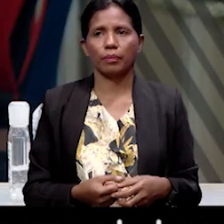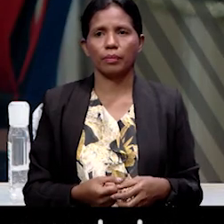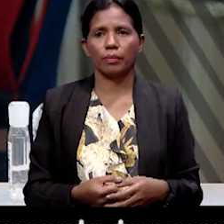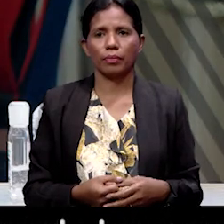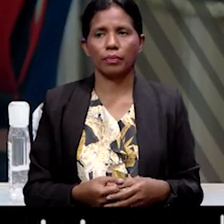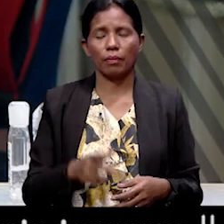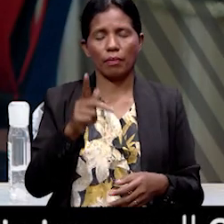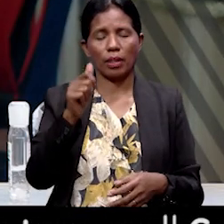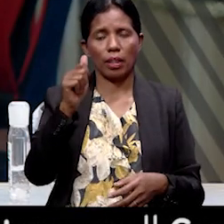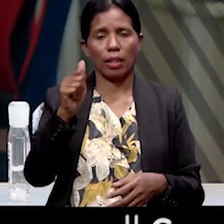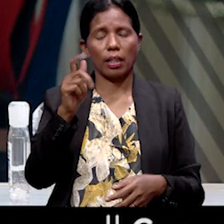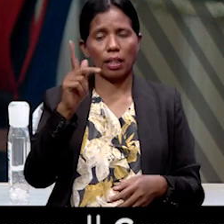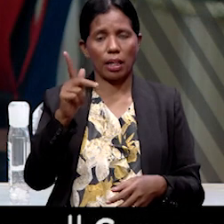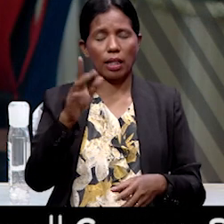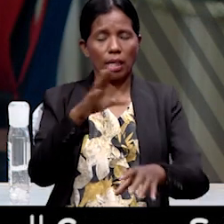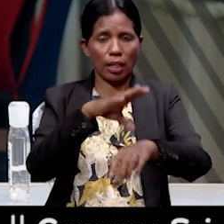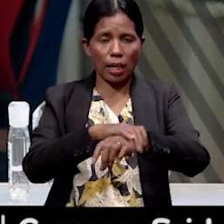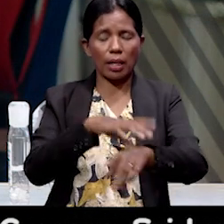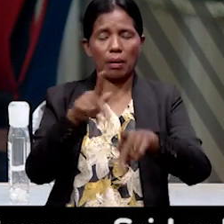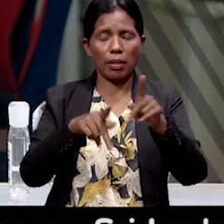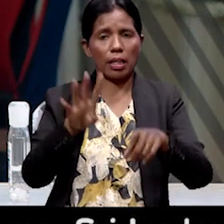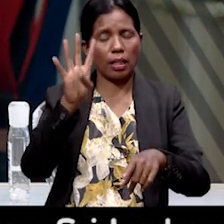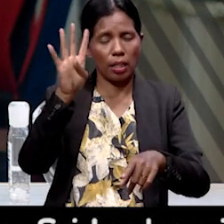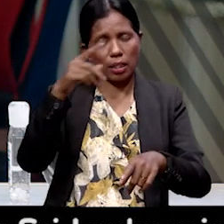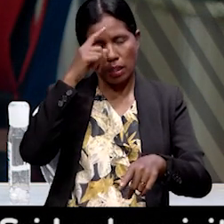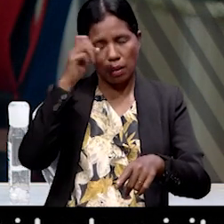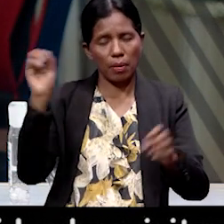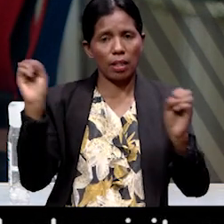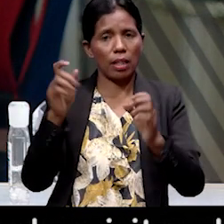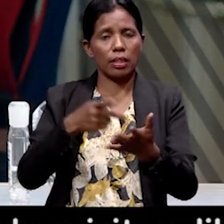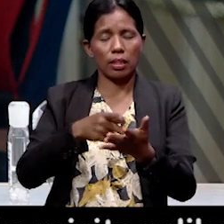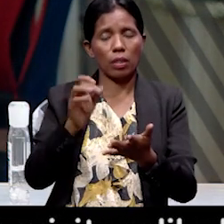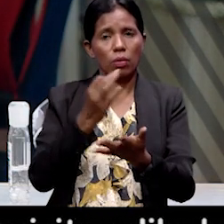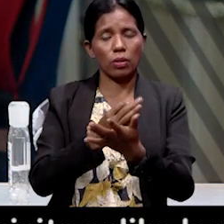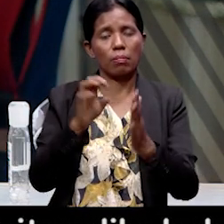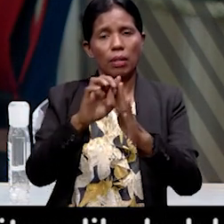Kak detain suspeito na inha tamba la selutasa ba estado durante tinansia.